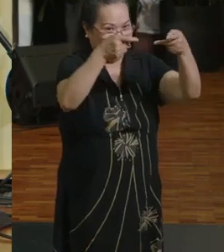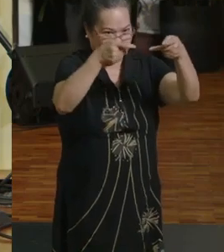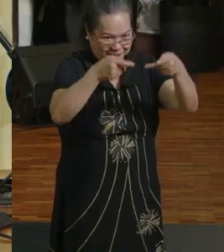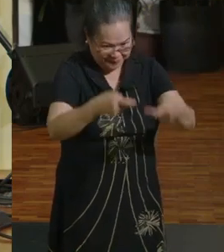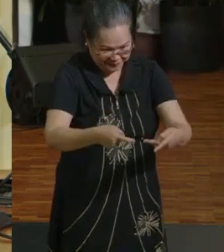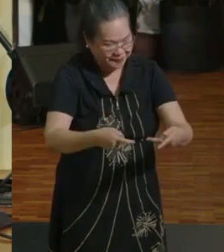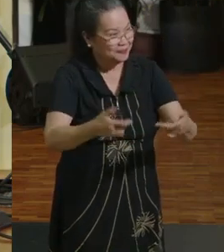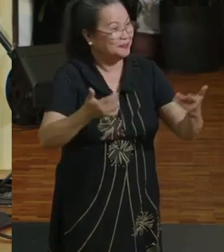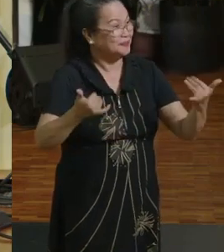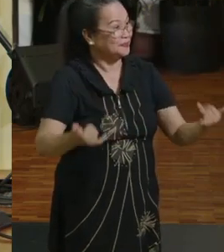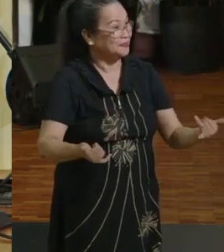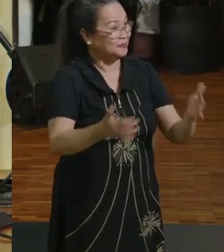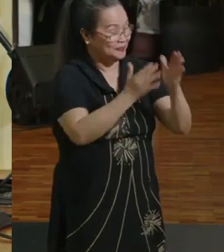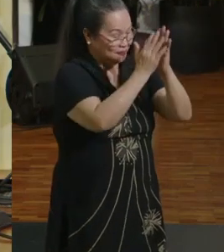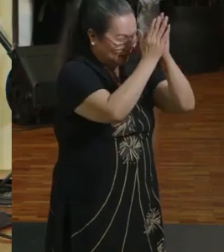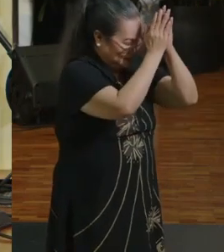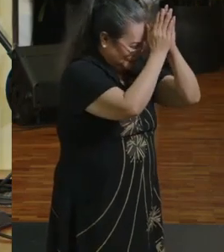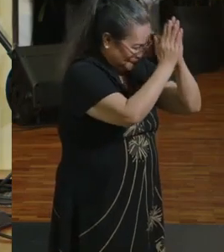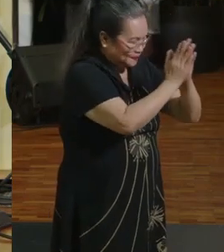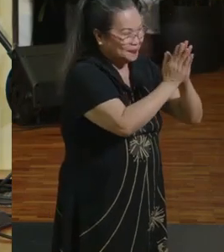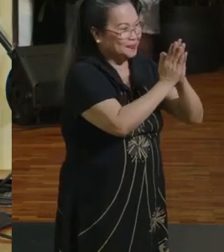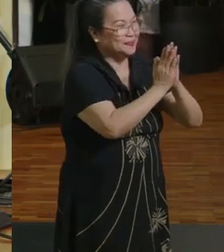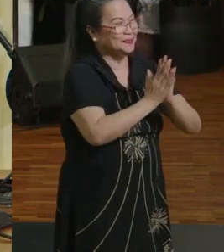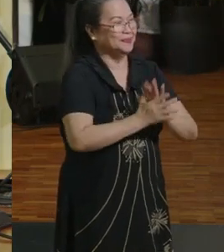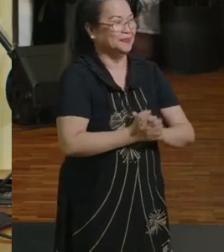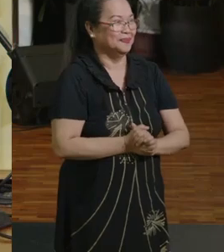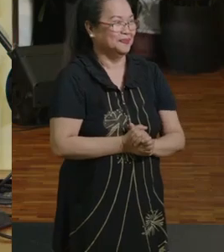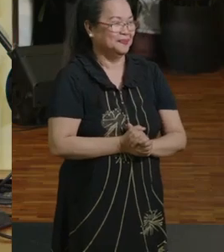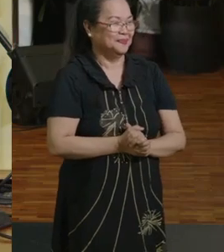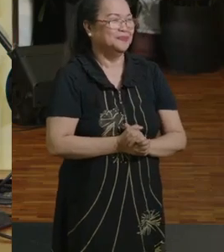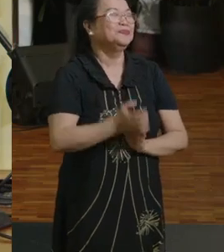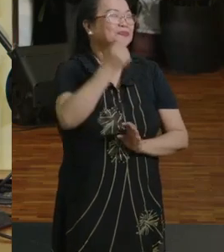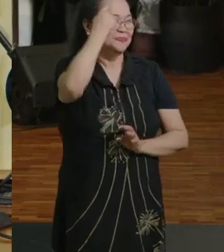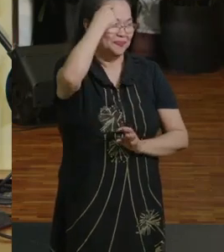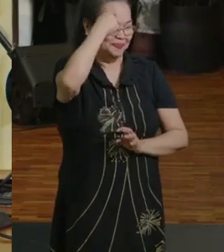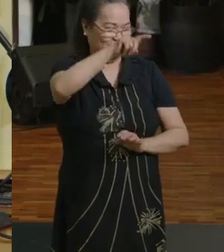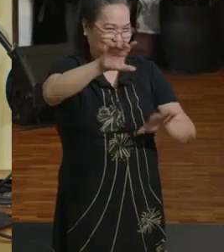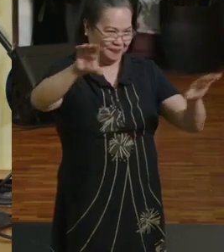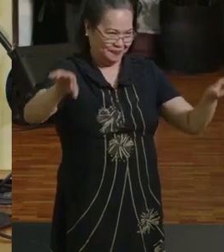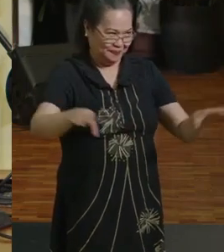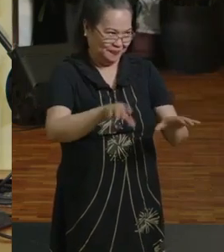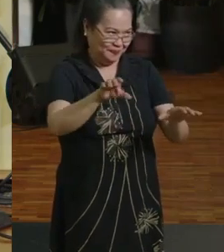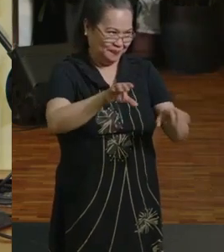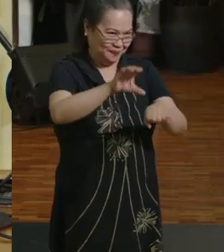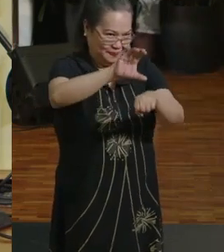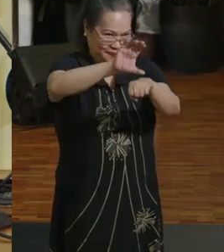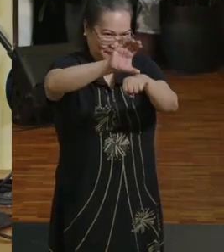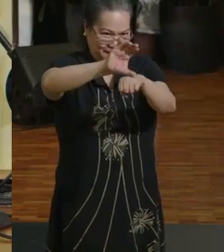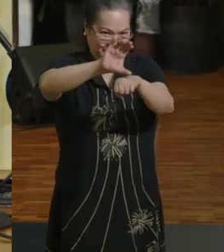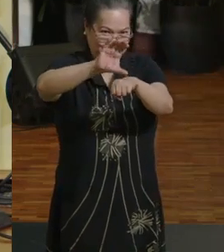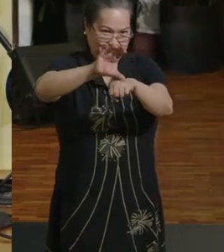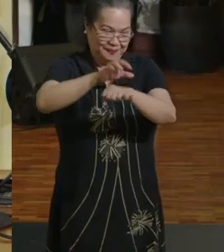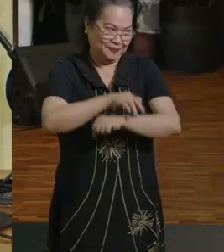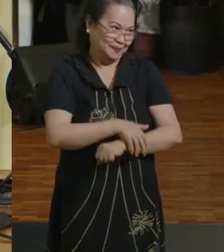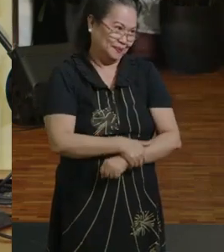presensya, pananalangin para sa mga gawain ng ating church.